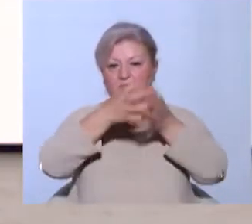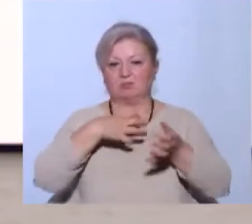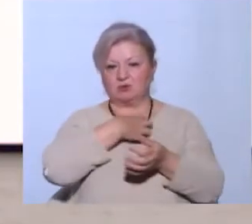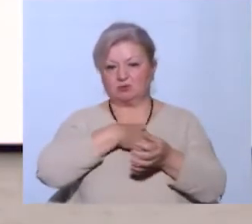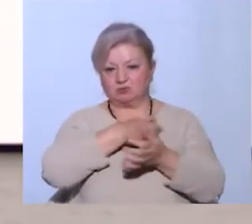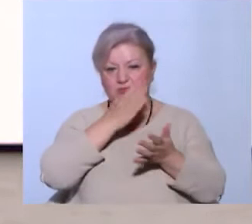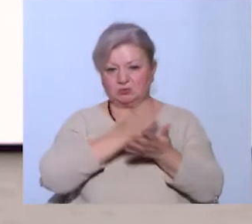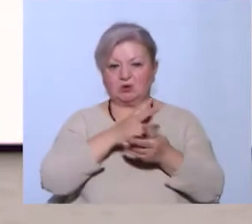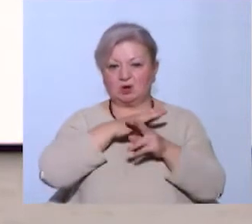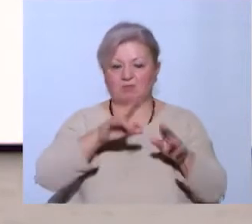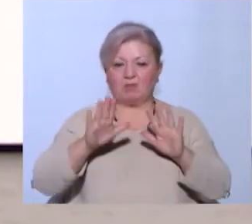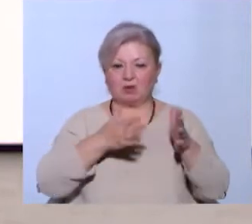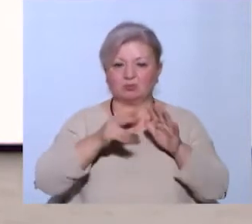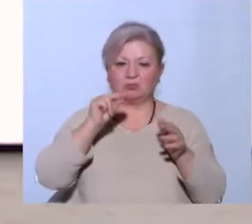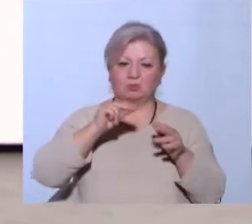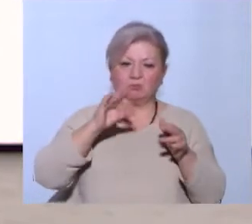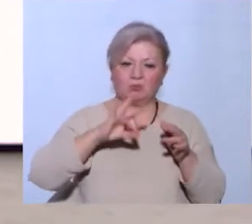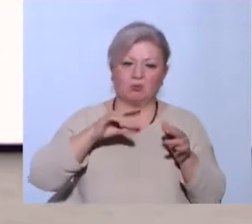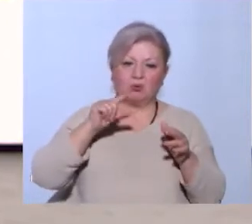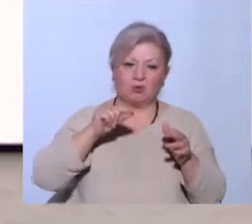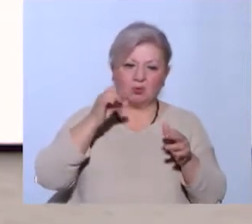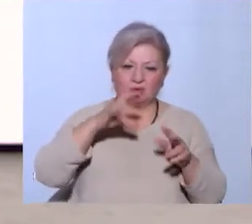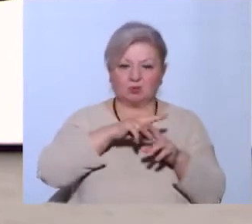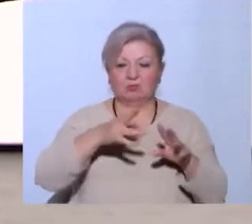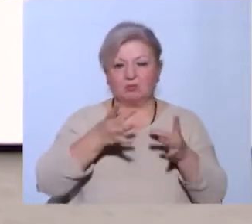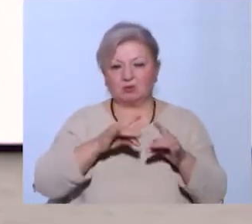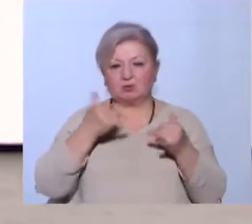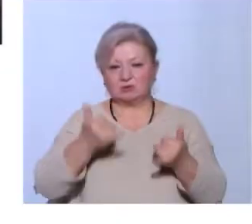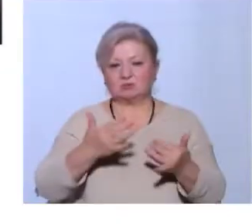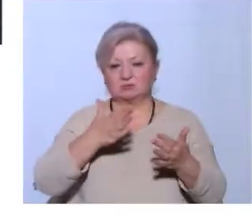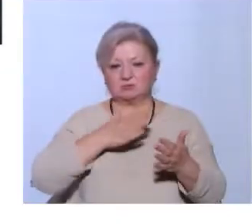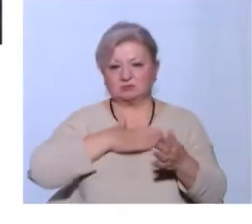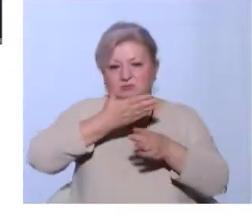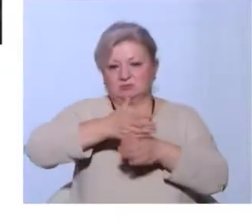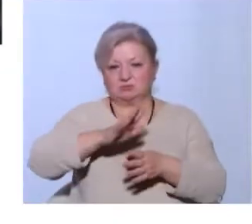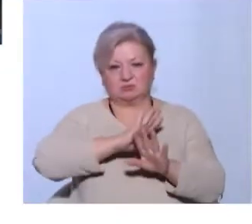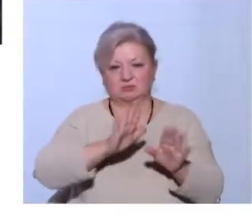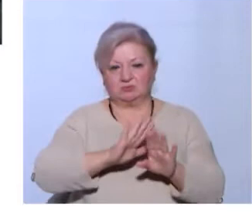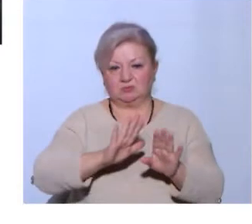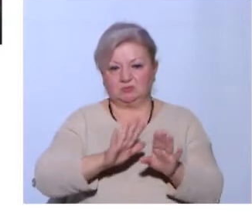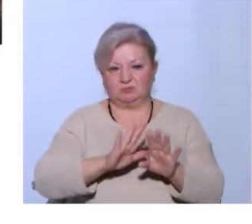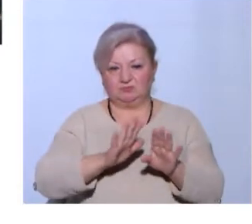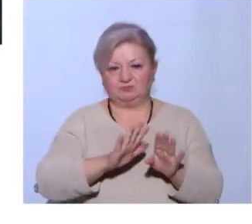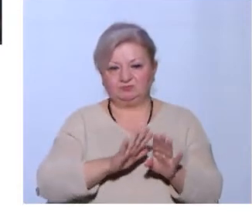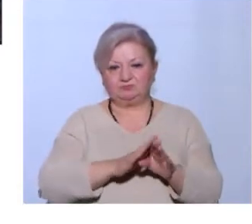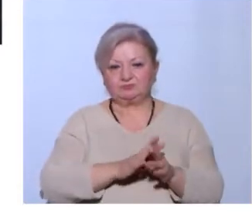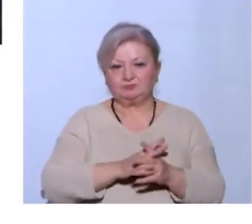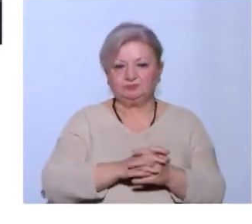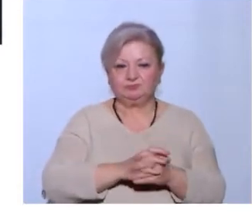როგორც ფოთი და ბათუმი, თუმცა დღეს ჩვენს იურისდიქციაში გამოყენებული ისე არ არის ეფექტურად, როგორც